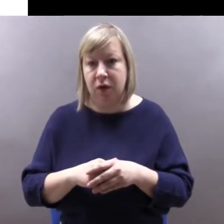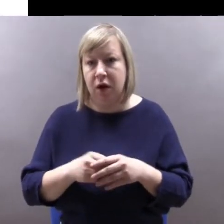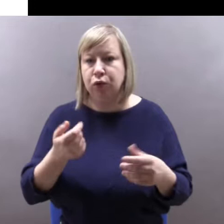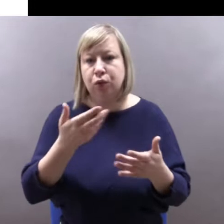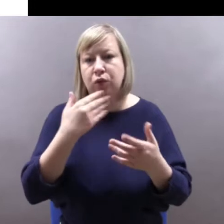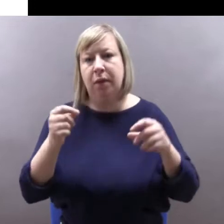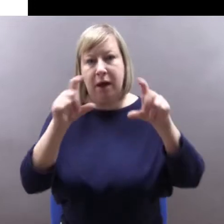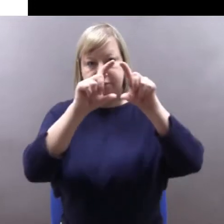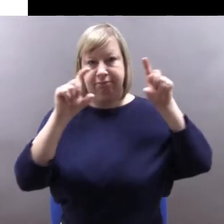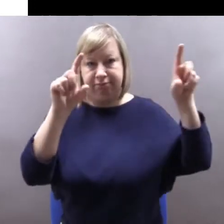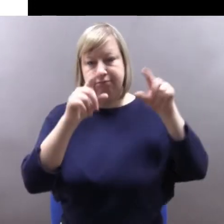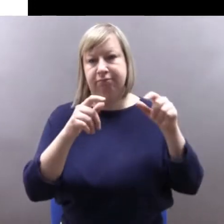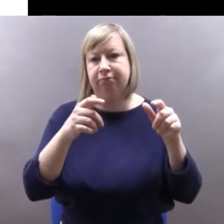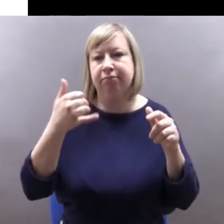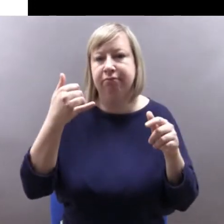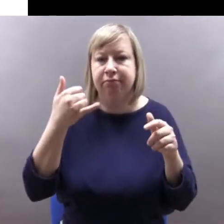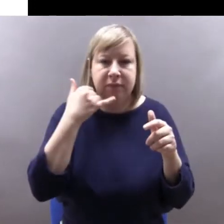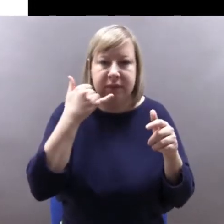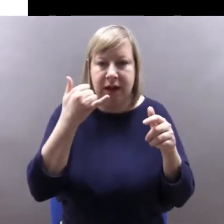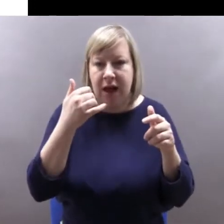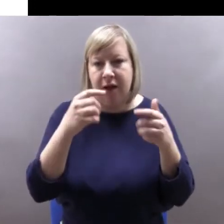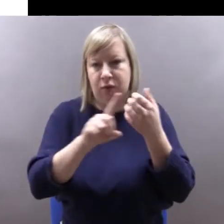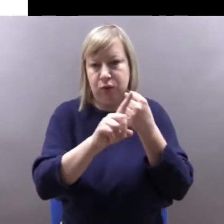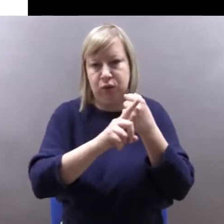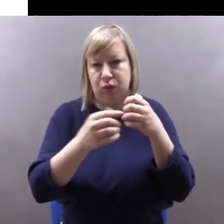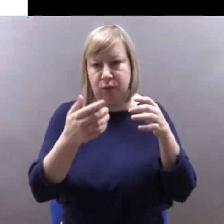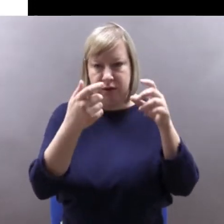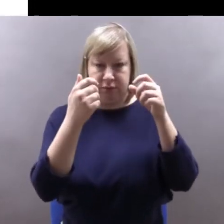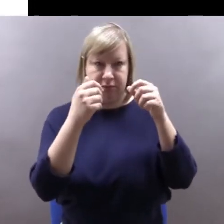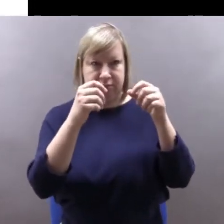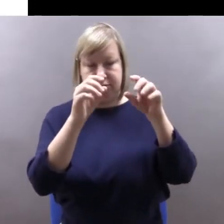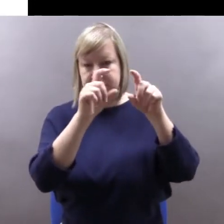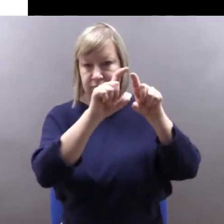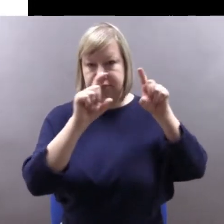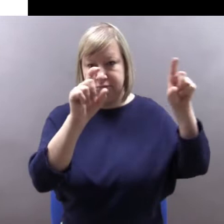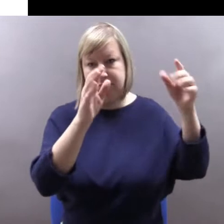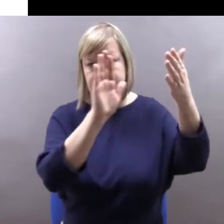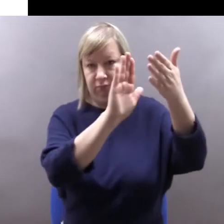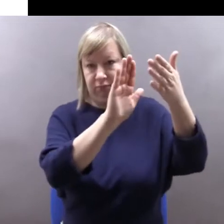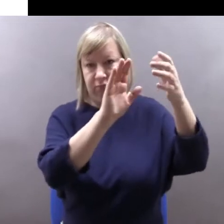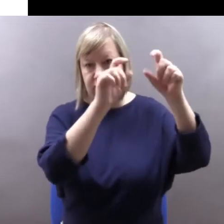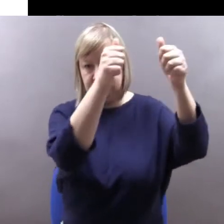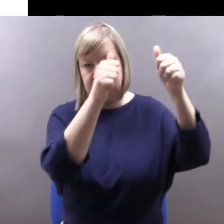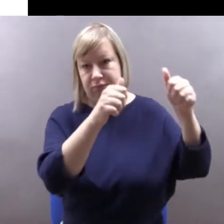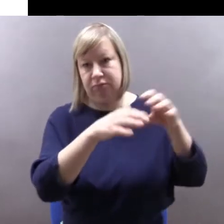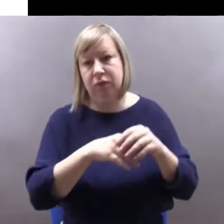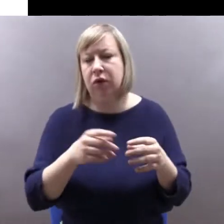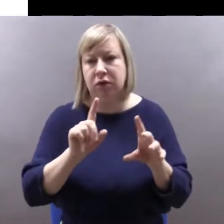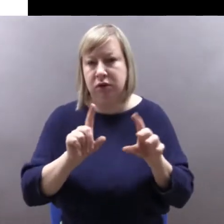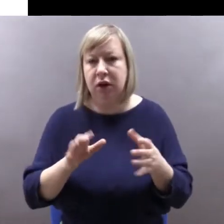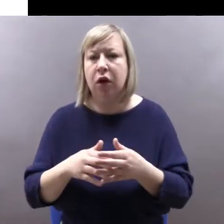piloty przy sprzyjających okolicznościach, bo o tym też będę za chwilę jeszcze mówiła.